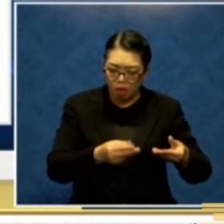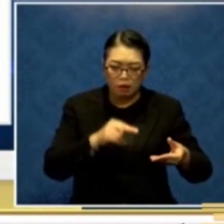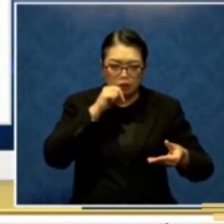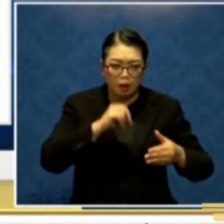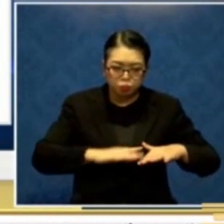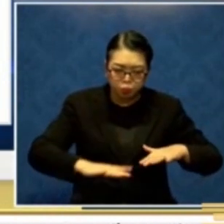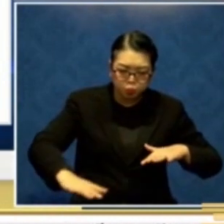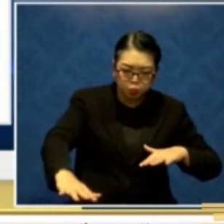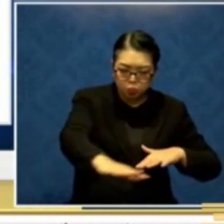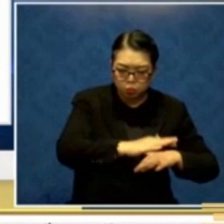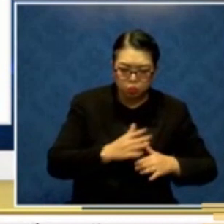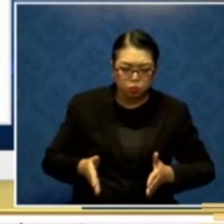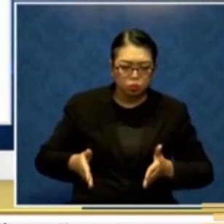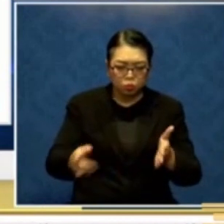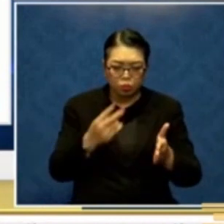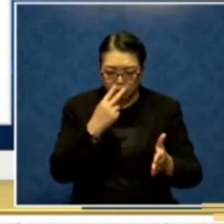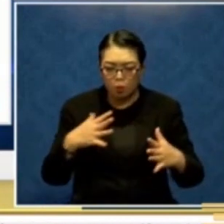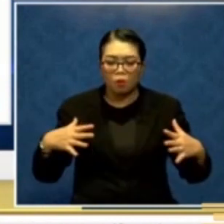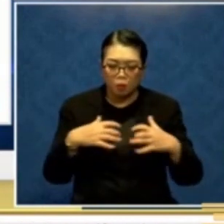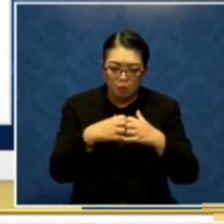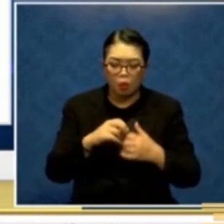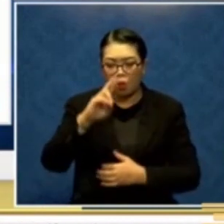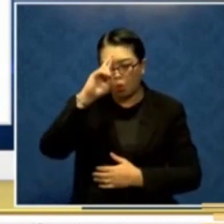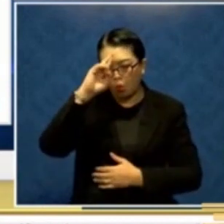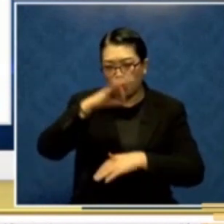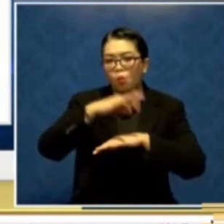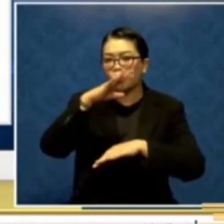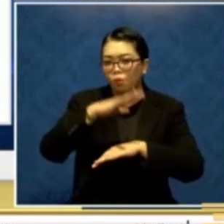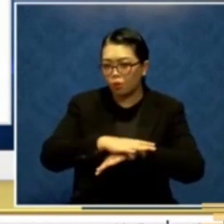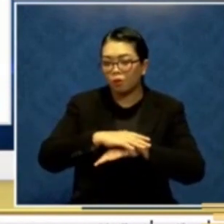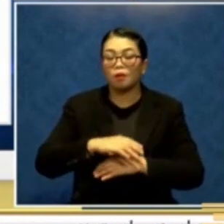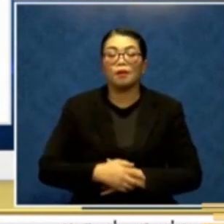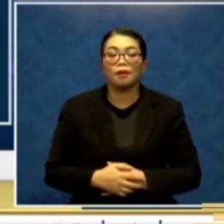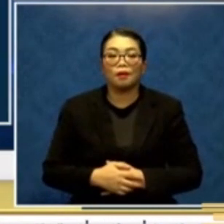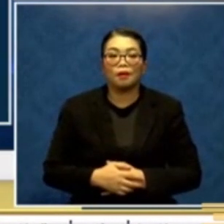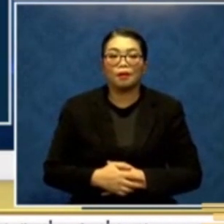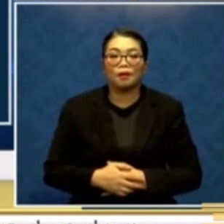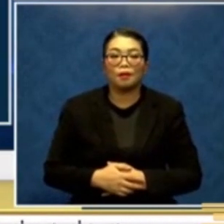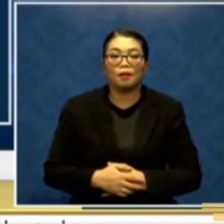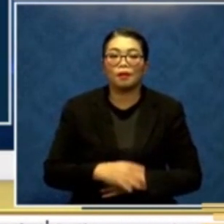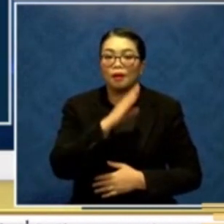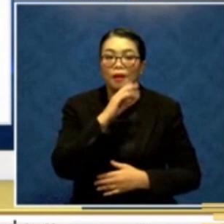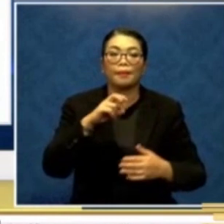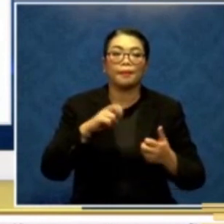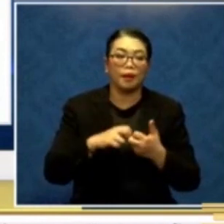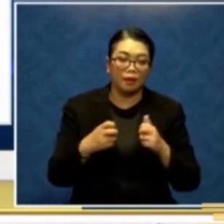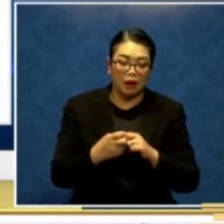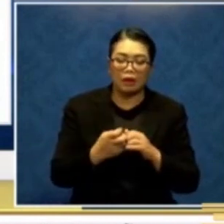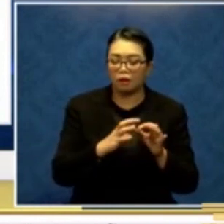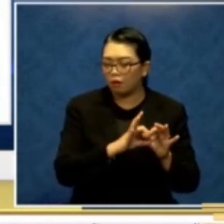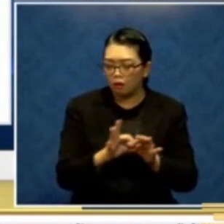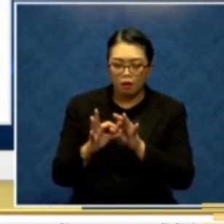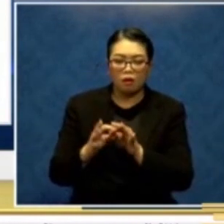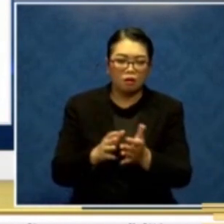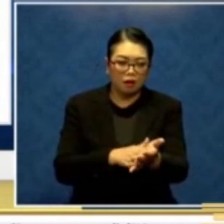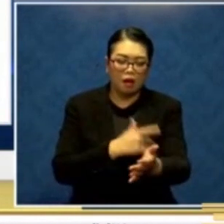ปกคุมพื้นที่ถนนเสีงต่อการเกิดอุบัติเหตุและโลกขายเลือนออกค่ะหากแต่ปันหาดังกล่าวเล้ล่างมานาน